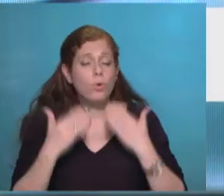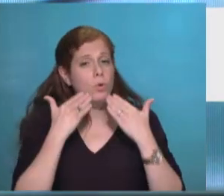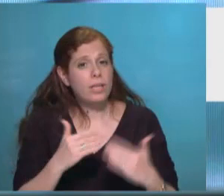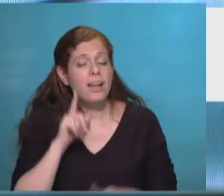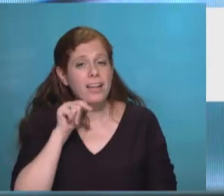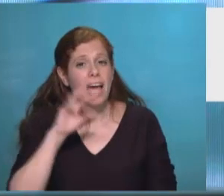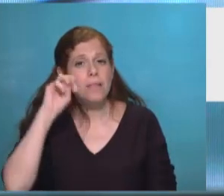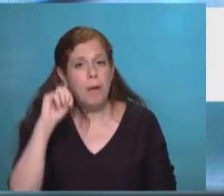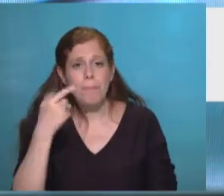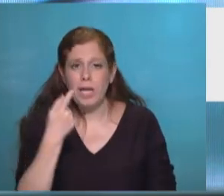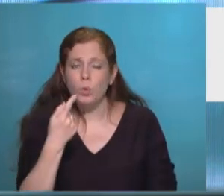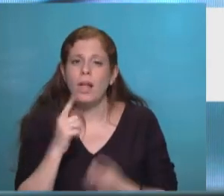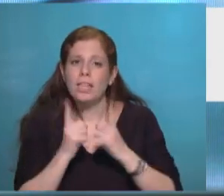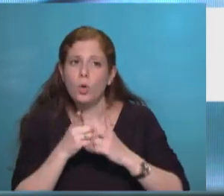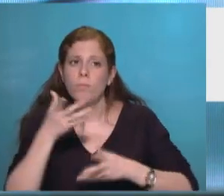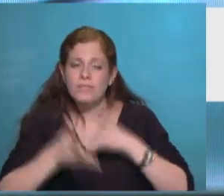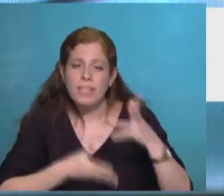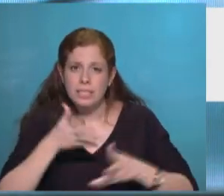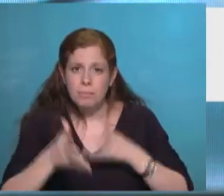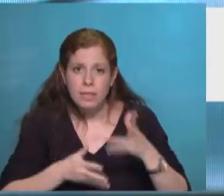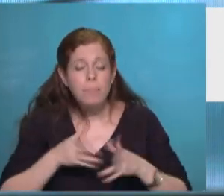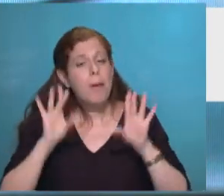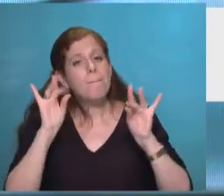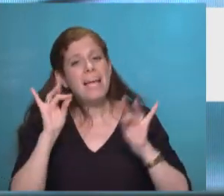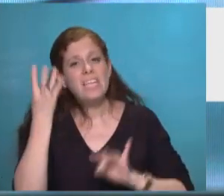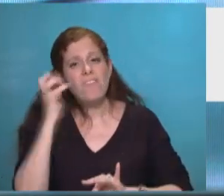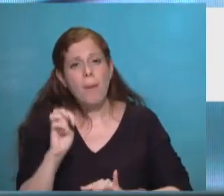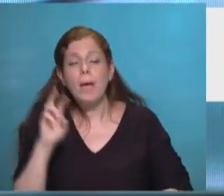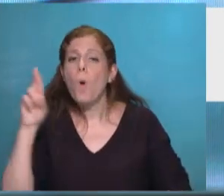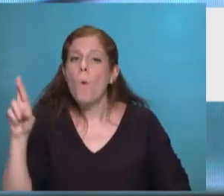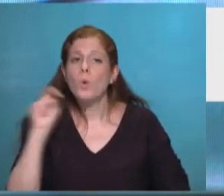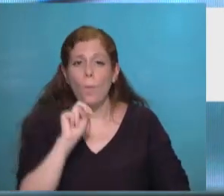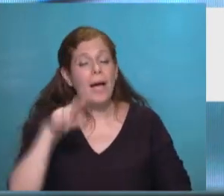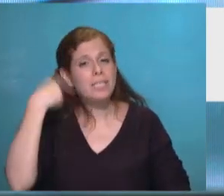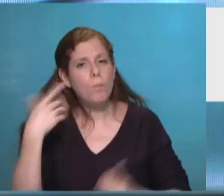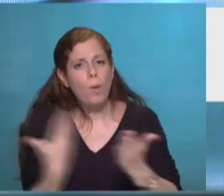לליאת מרבר גנות על התרגום לשפת הסימנים. ב-10:40 רומי נוימרק תהיה כאן עם